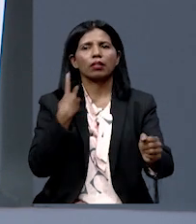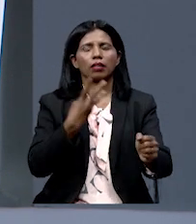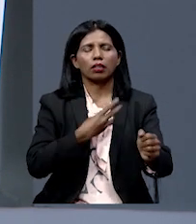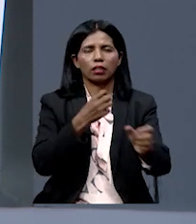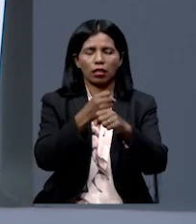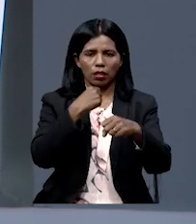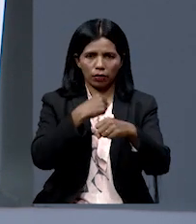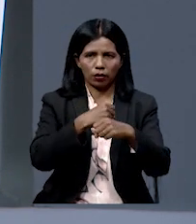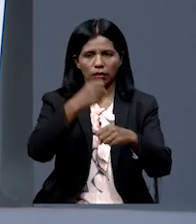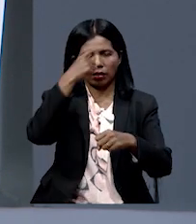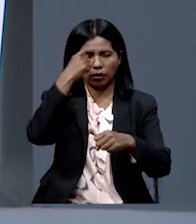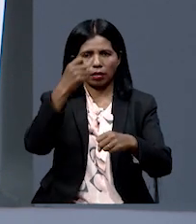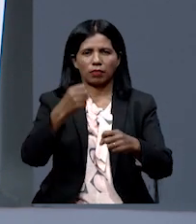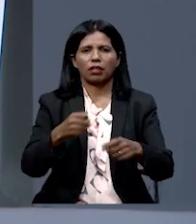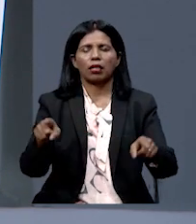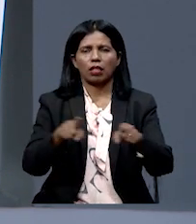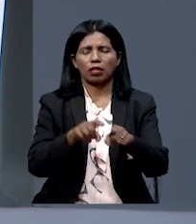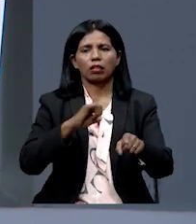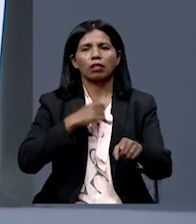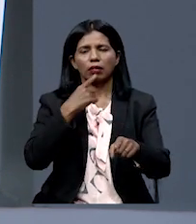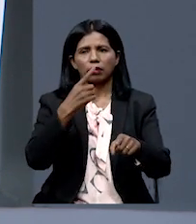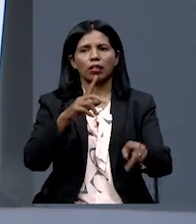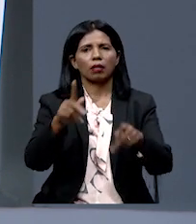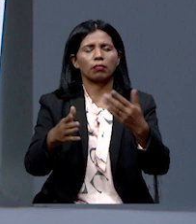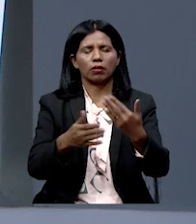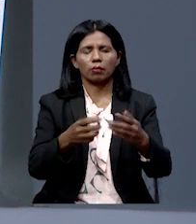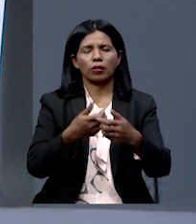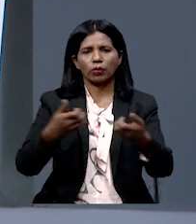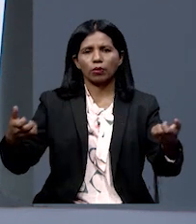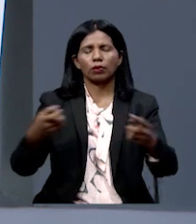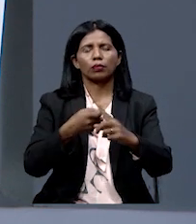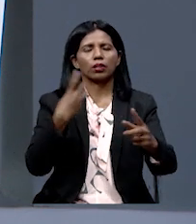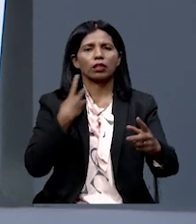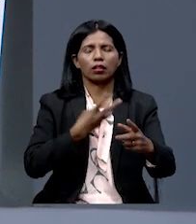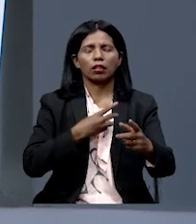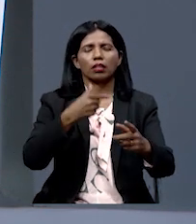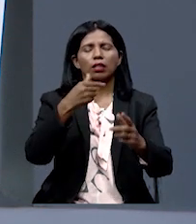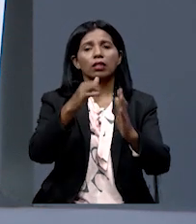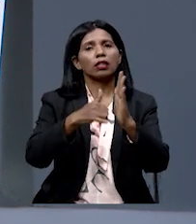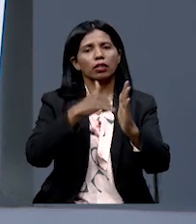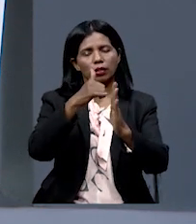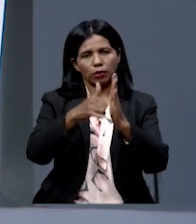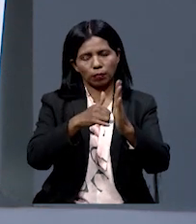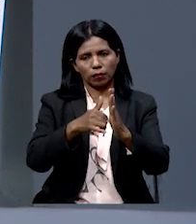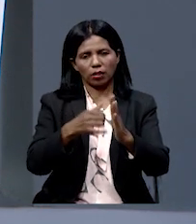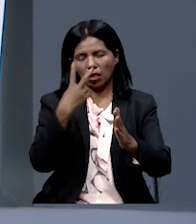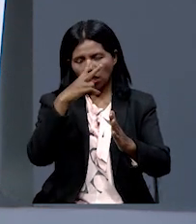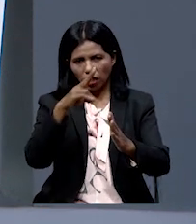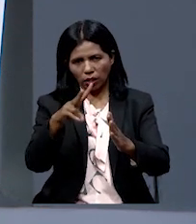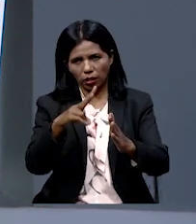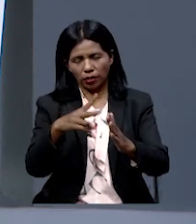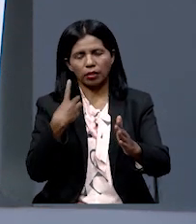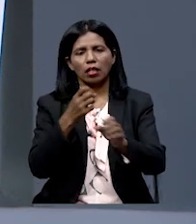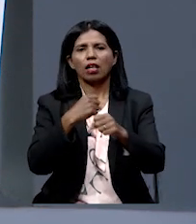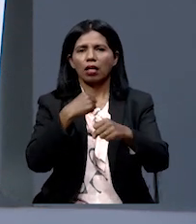produs tamba se hanya sang audian ona ema fasil atu dadaan husi tanya kanal kuan dunia lahare kata kontiudo ne be ita